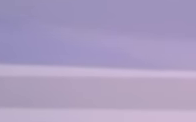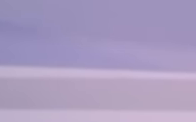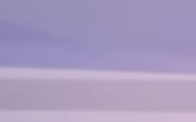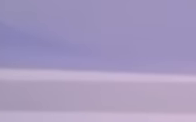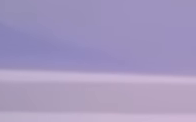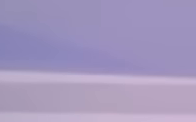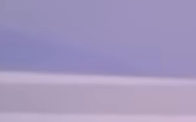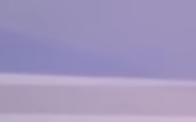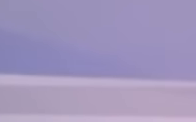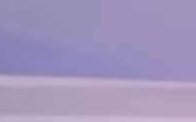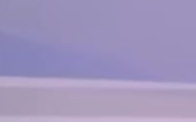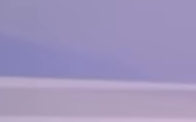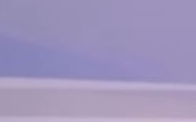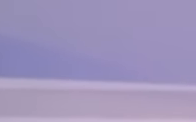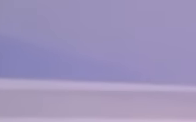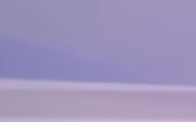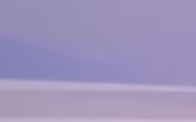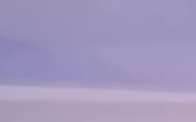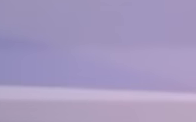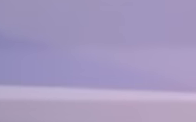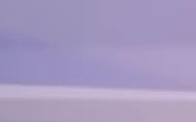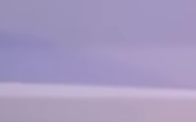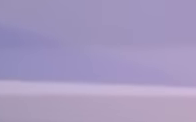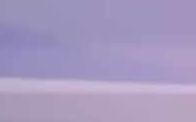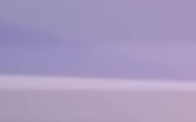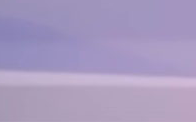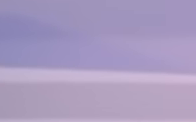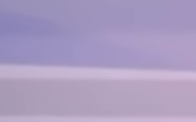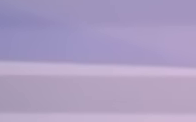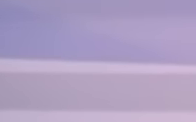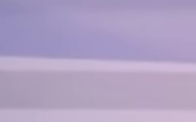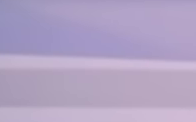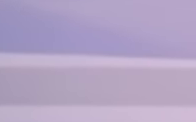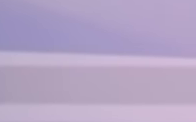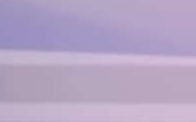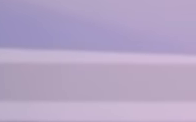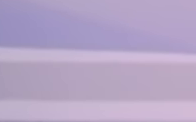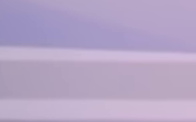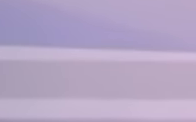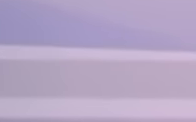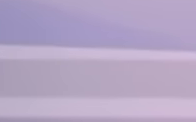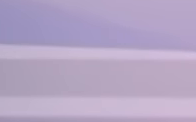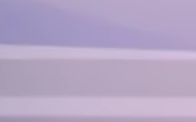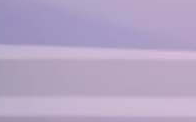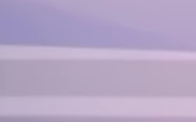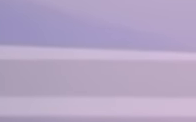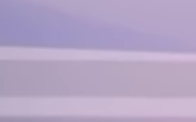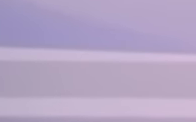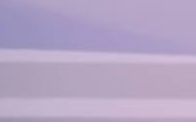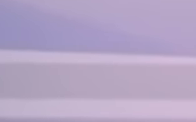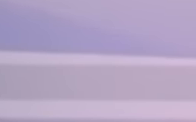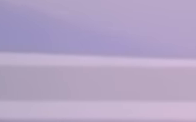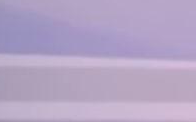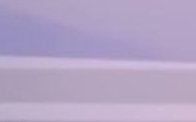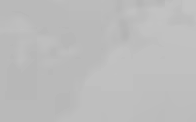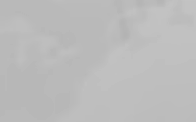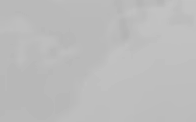integrated news sa YouTube sa mga kapuso abroad samahan niyo kami sa GMA Pinoy TV at www.gmanews.tv